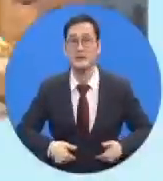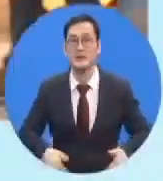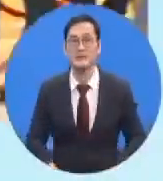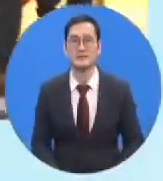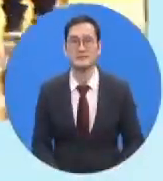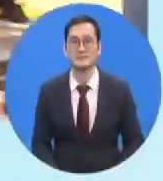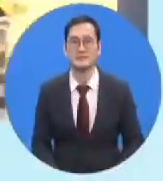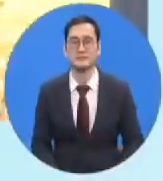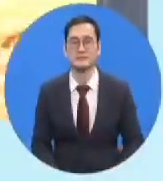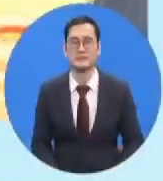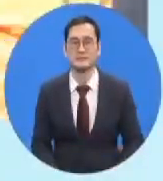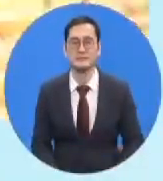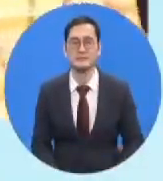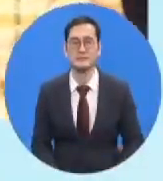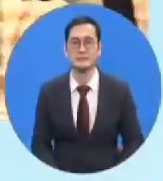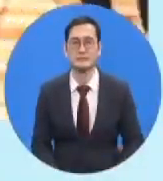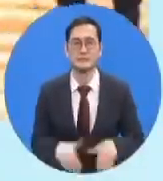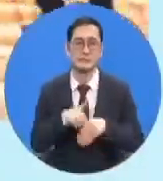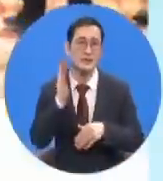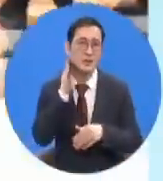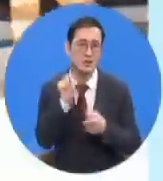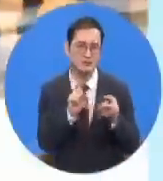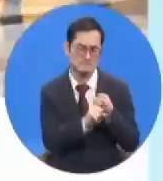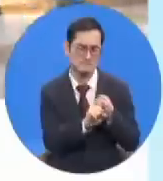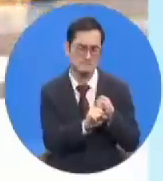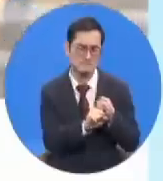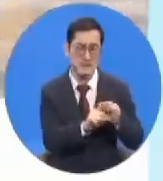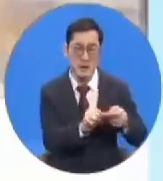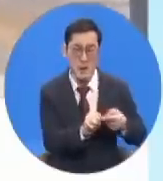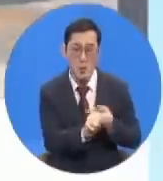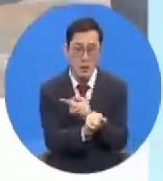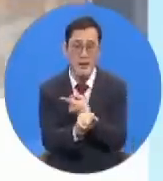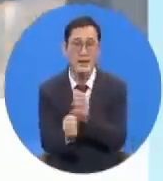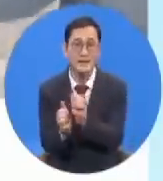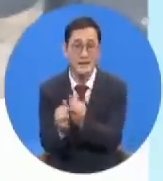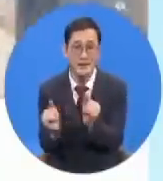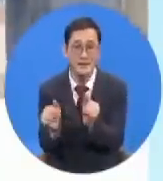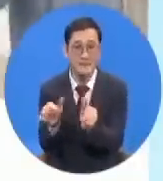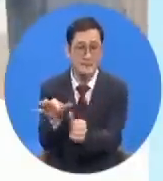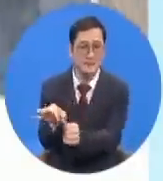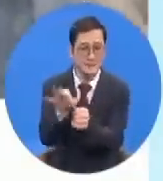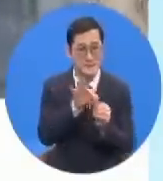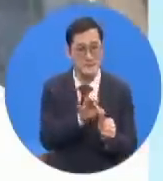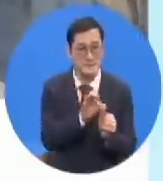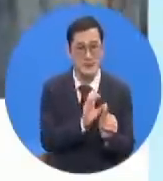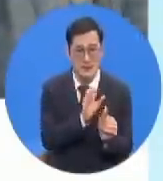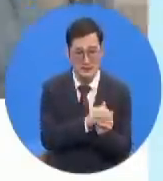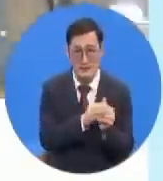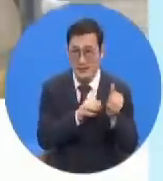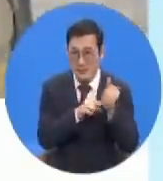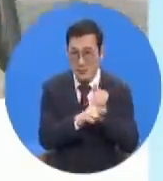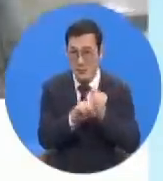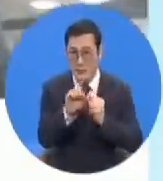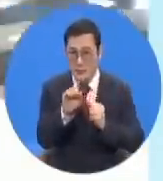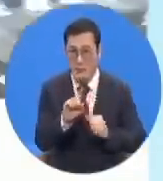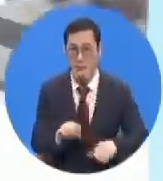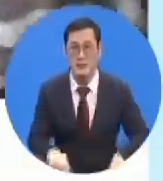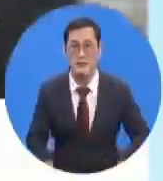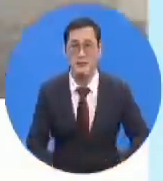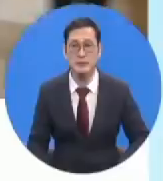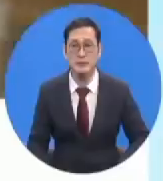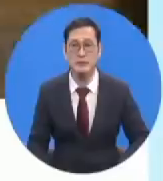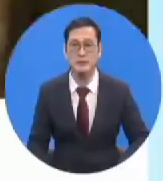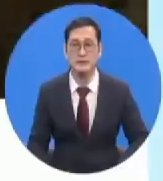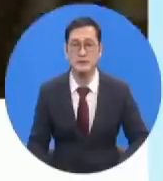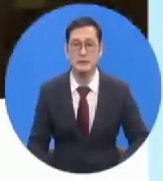이른바 비문계로 분류되는 의원 출신 정치인을 정무수석으로 임명했다고 하는 것은 한마디로 정리하면 듣고 싶은